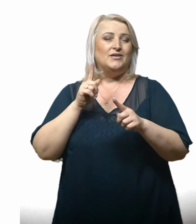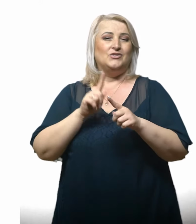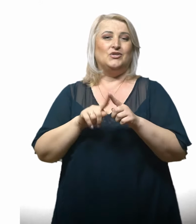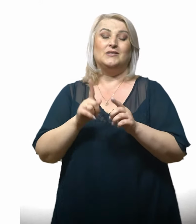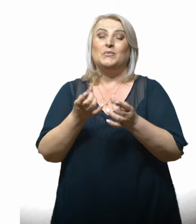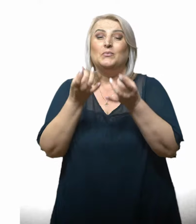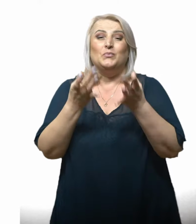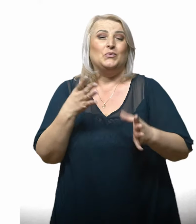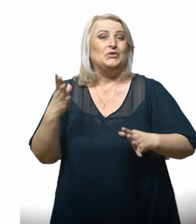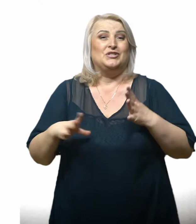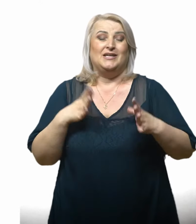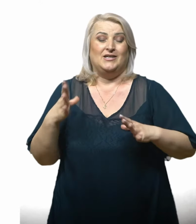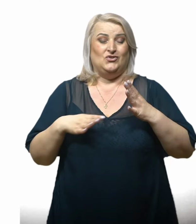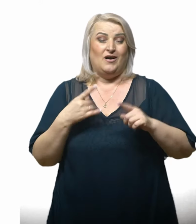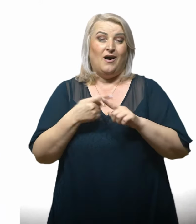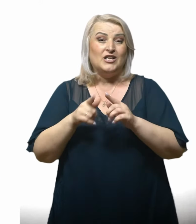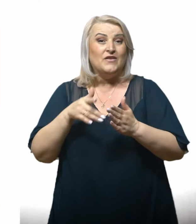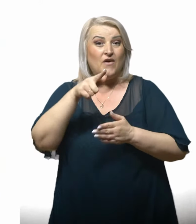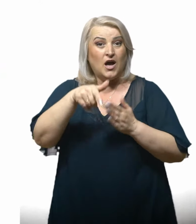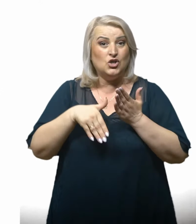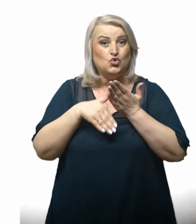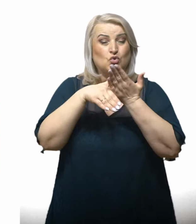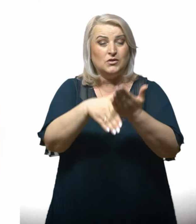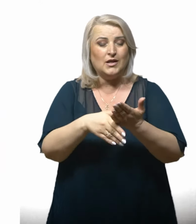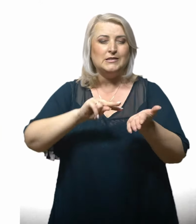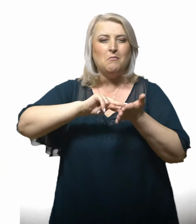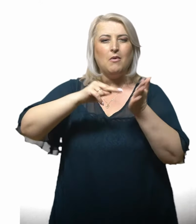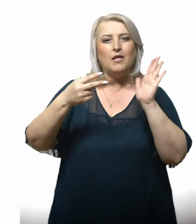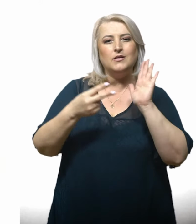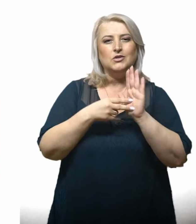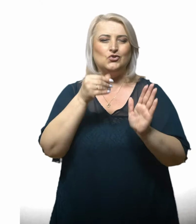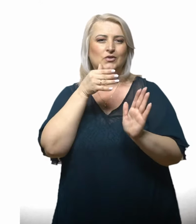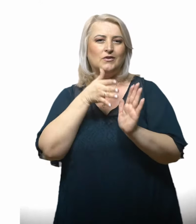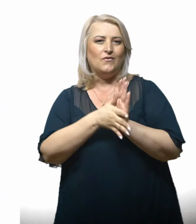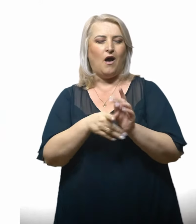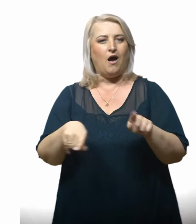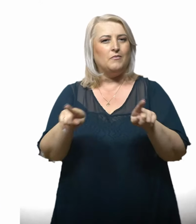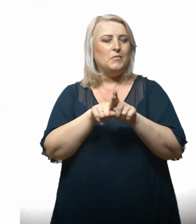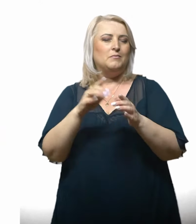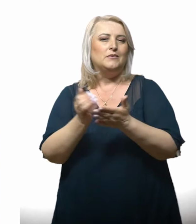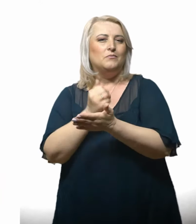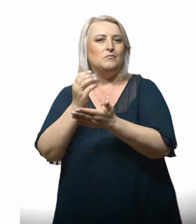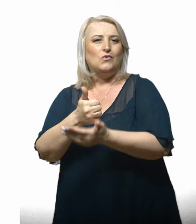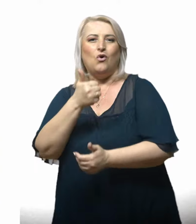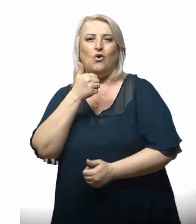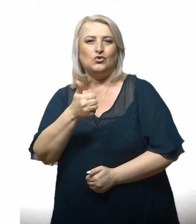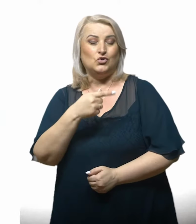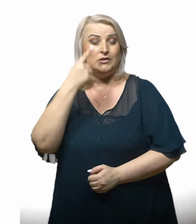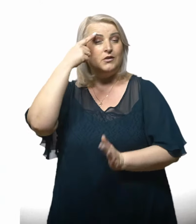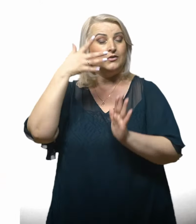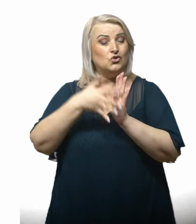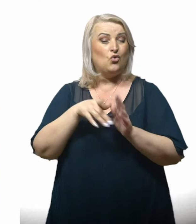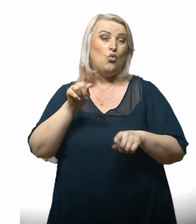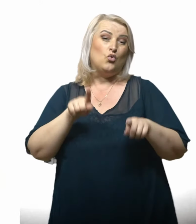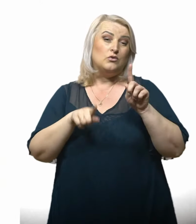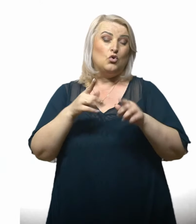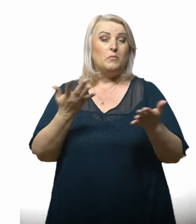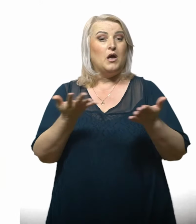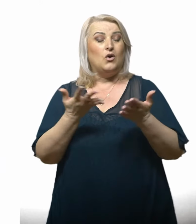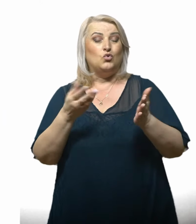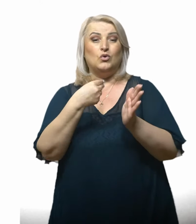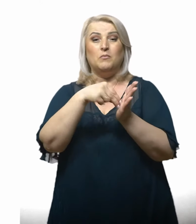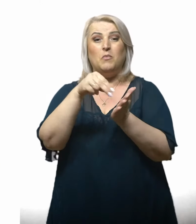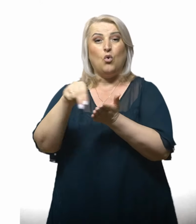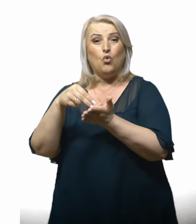bun exercițiu care te va ajuta să-ți planifici cheltuielile în cel mai reușit mod și să înțelegi că uneori, pentru anumite